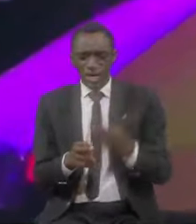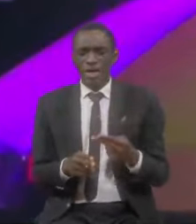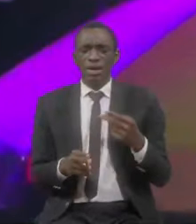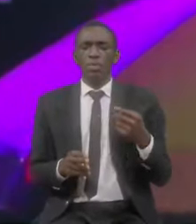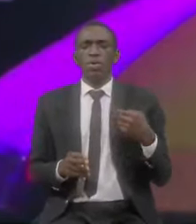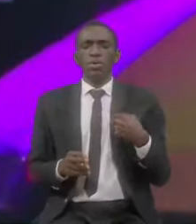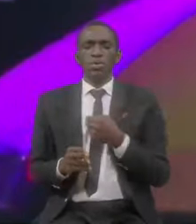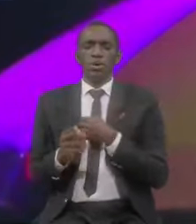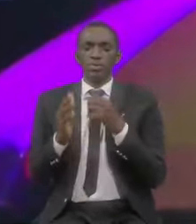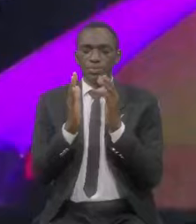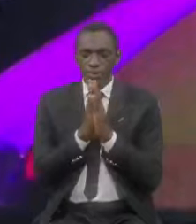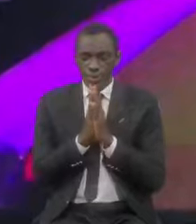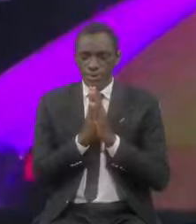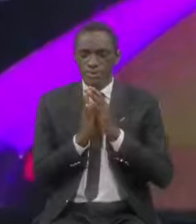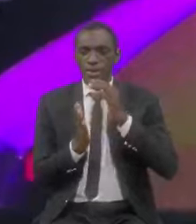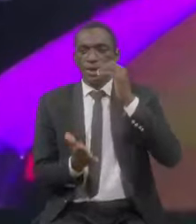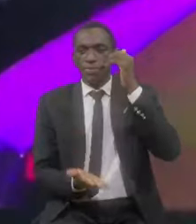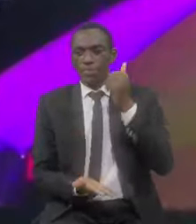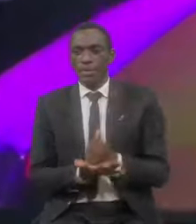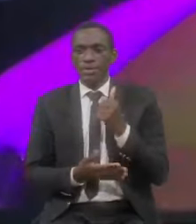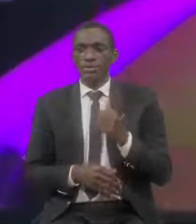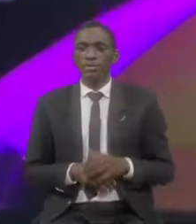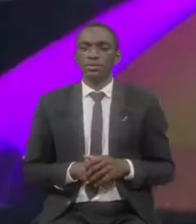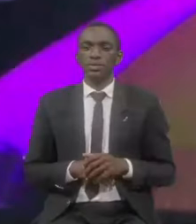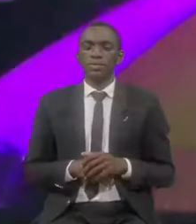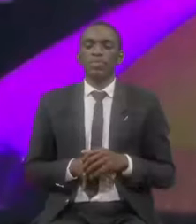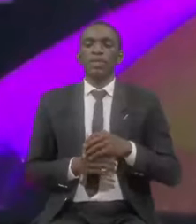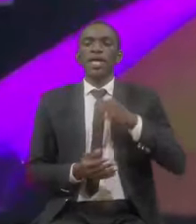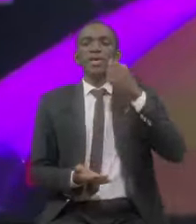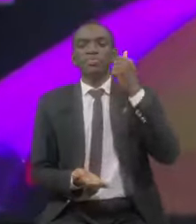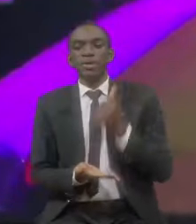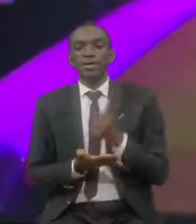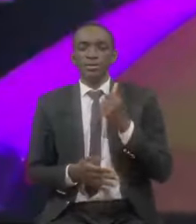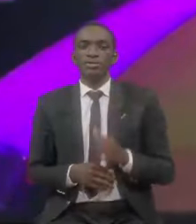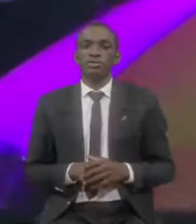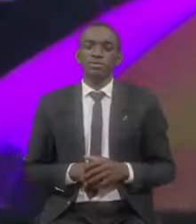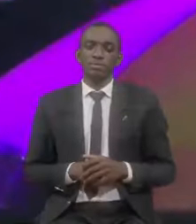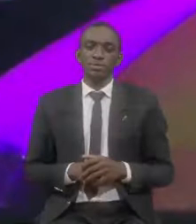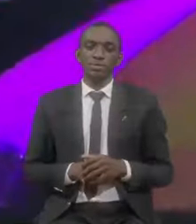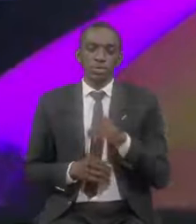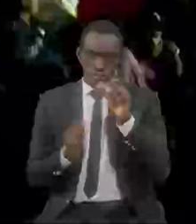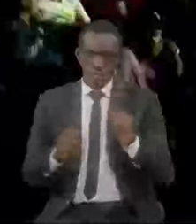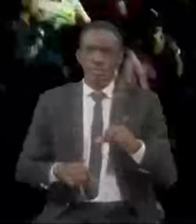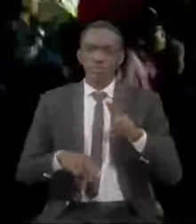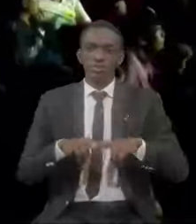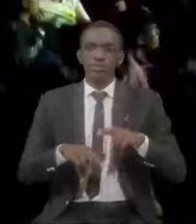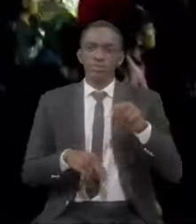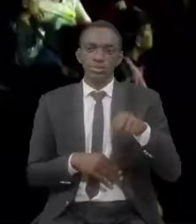Au nom de Jésus, nous prions. Amen. Asseyez-vous, s'il vous